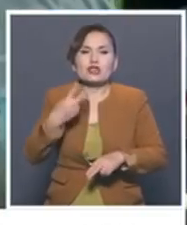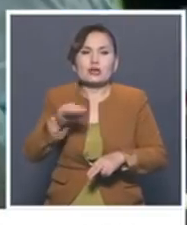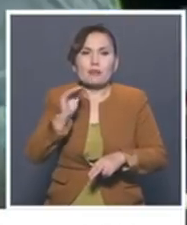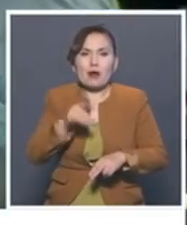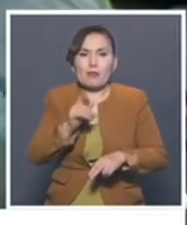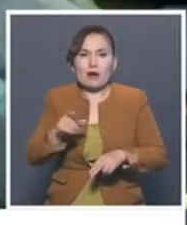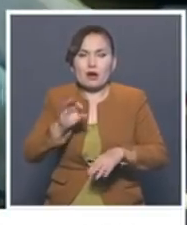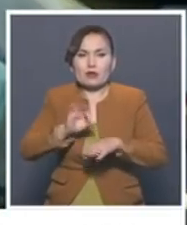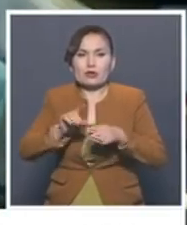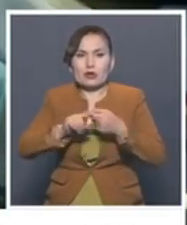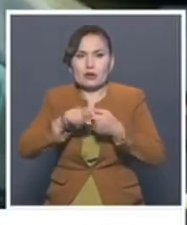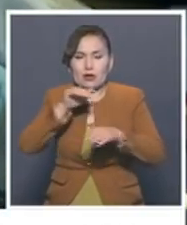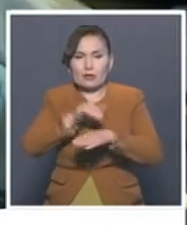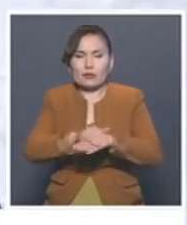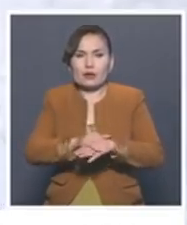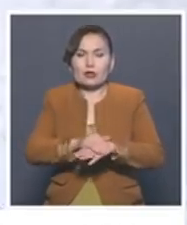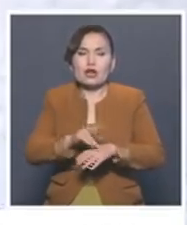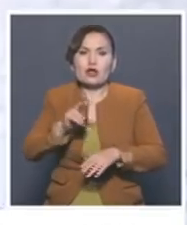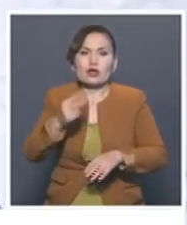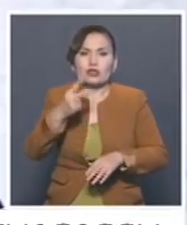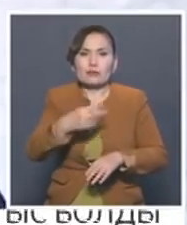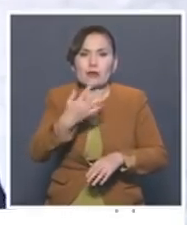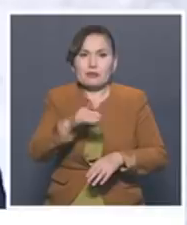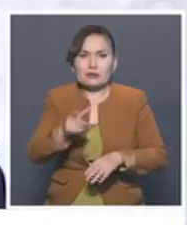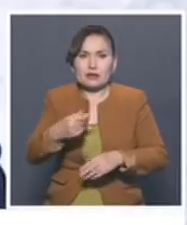анықталып, 225-і жан тәсілім етті.